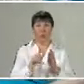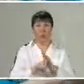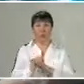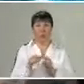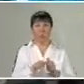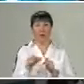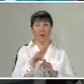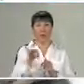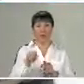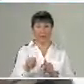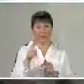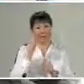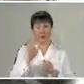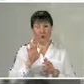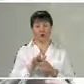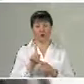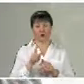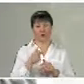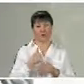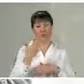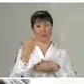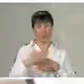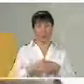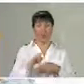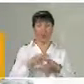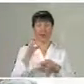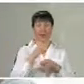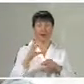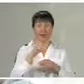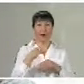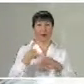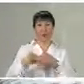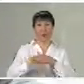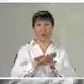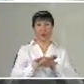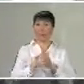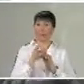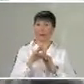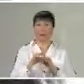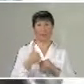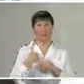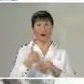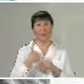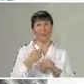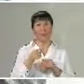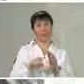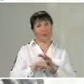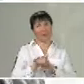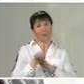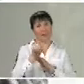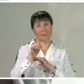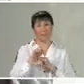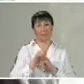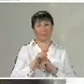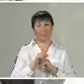вы не думайте что вы уже закончили этот сентябрь да не все ушли нет теперь мы перепад переходите в